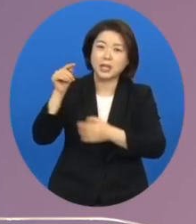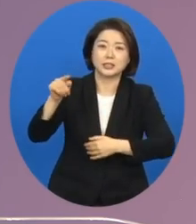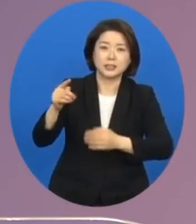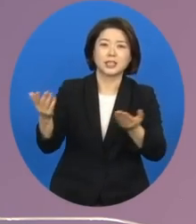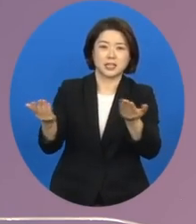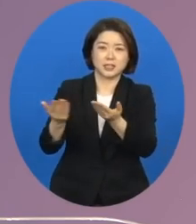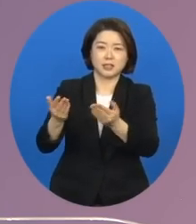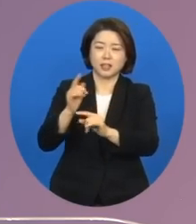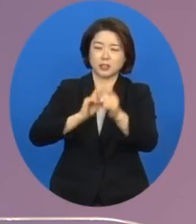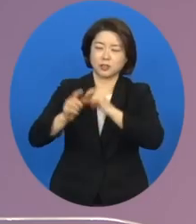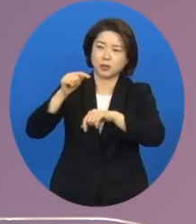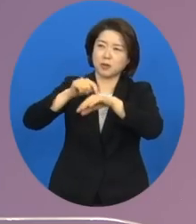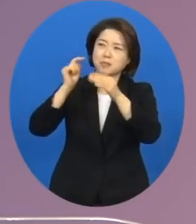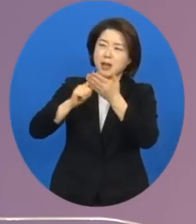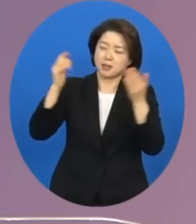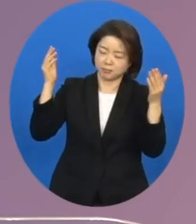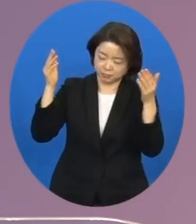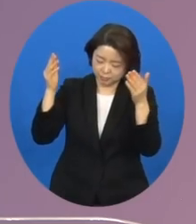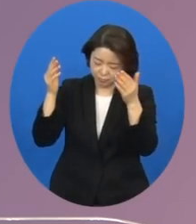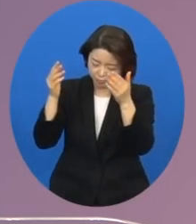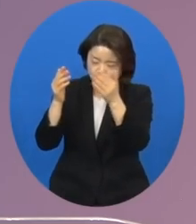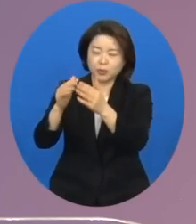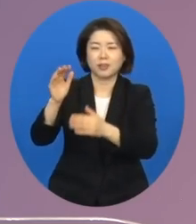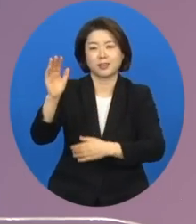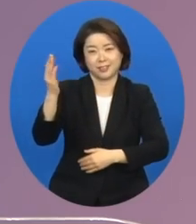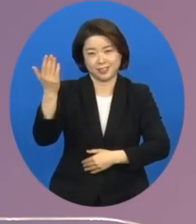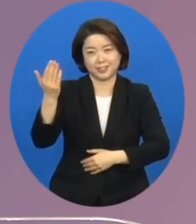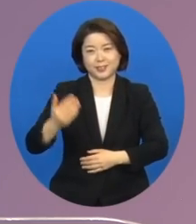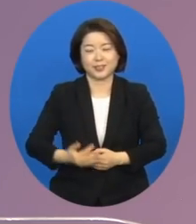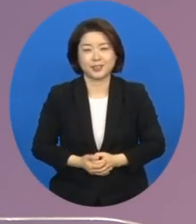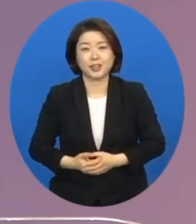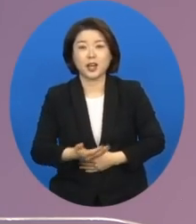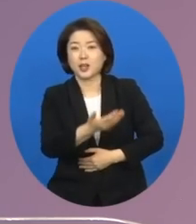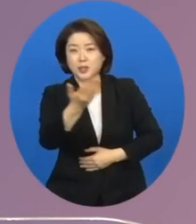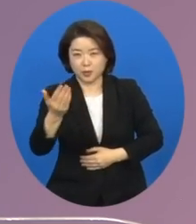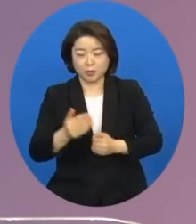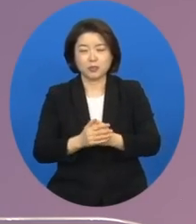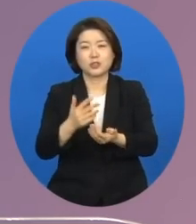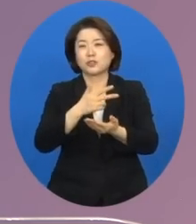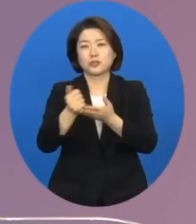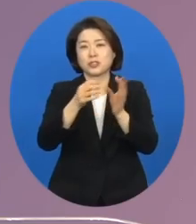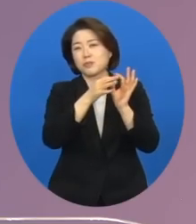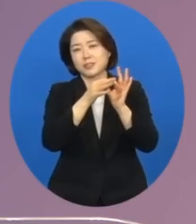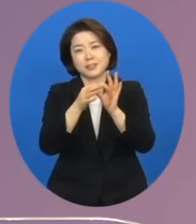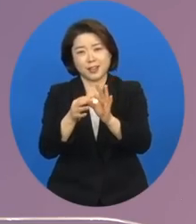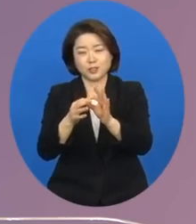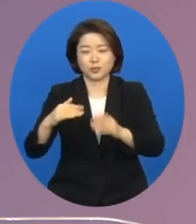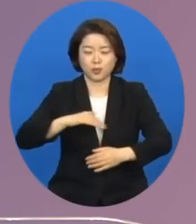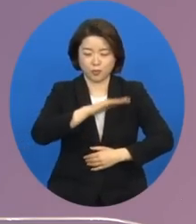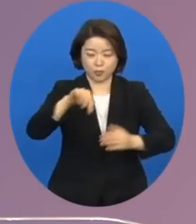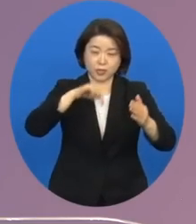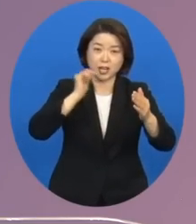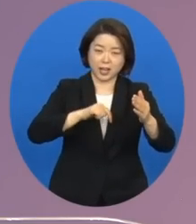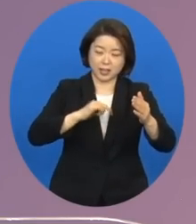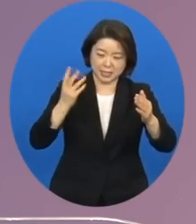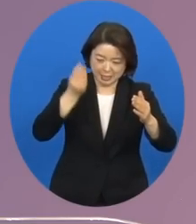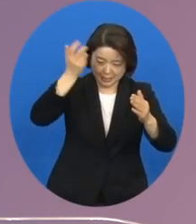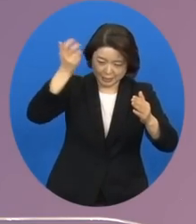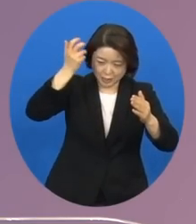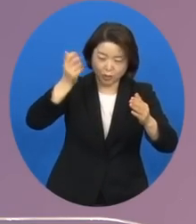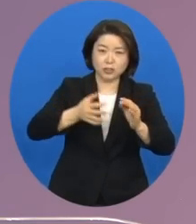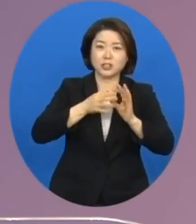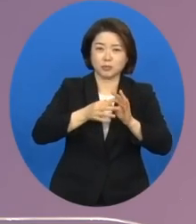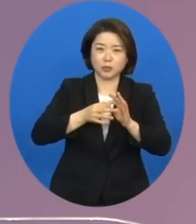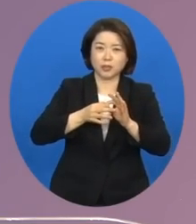더 마음을 쏟게 되었습니다 여러분 주님은 계속해서 우리 안에 있는 성령님을 통해서